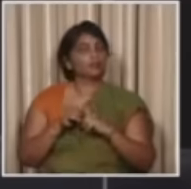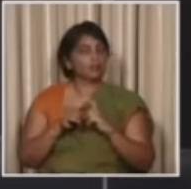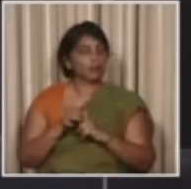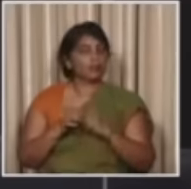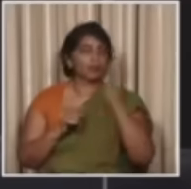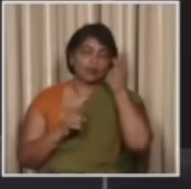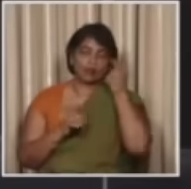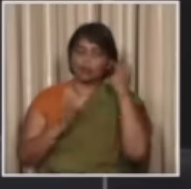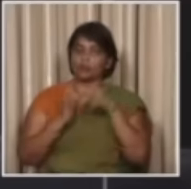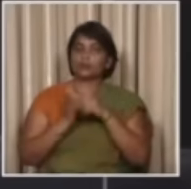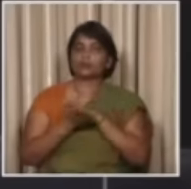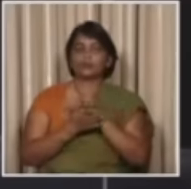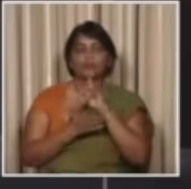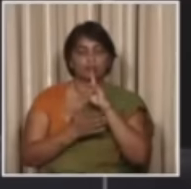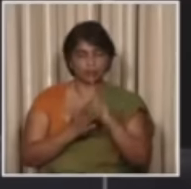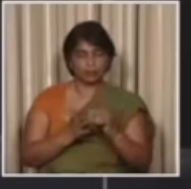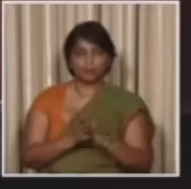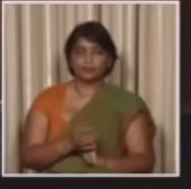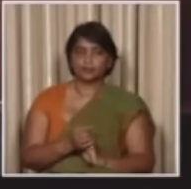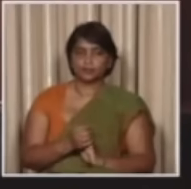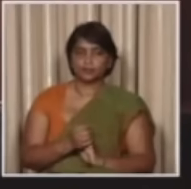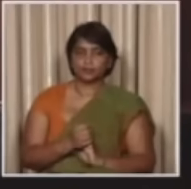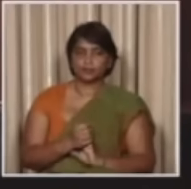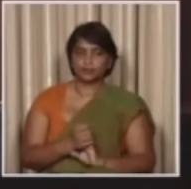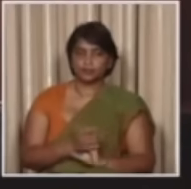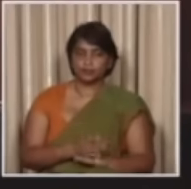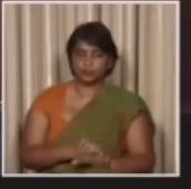මේ පැහැදිලි කිරීම කළ දෙන්නේ ඉදිරියදී ගැන සලකනවා.